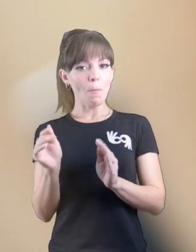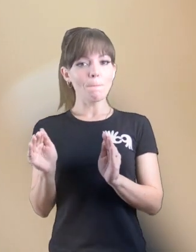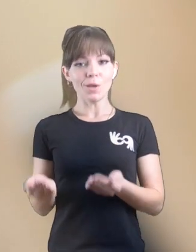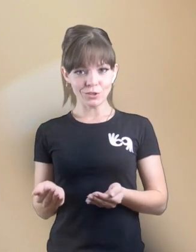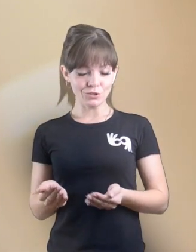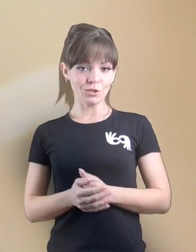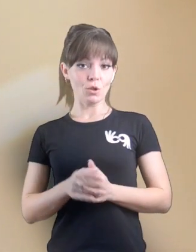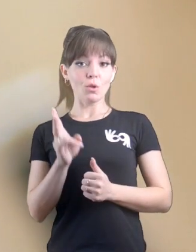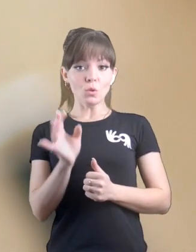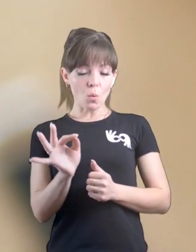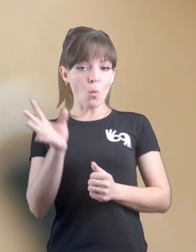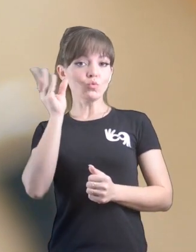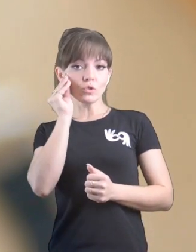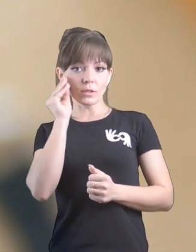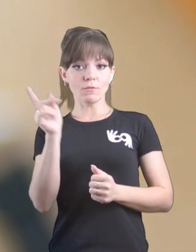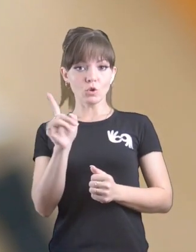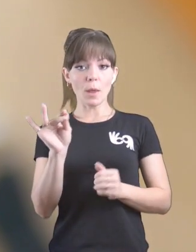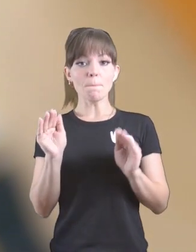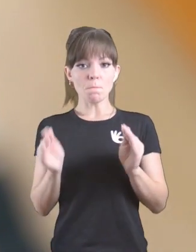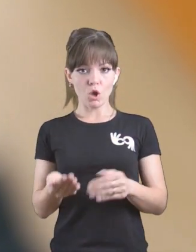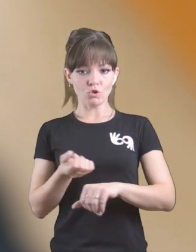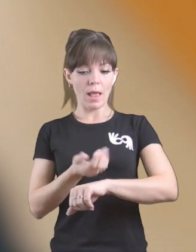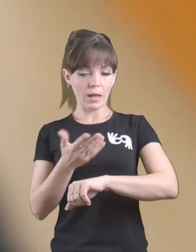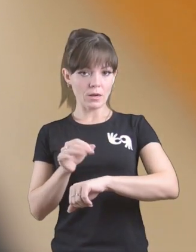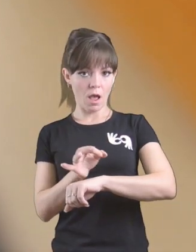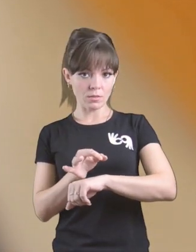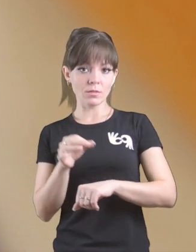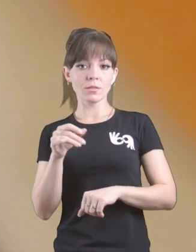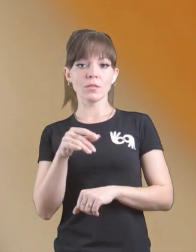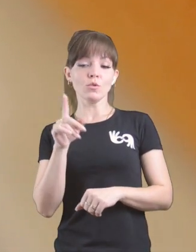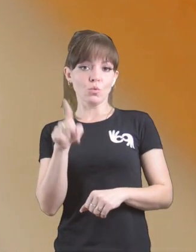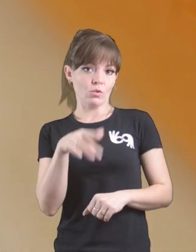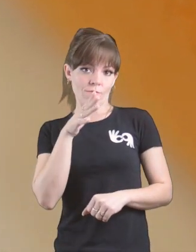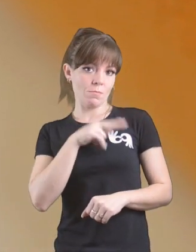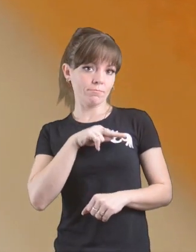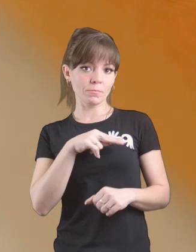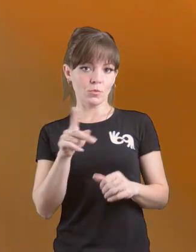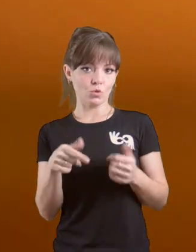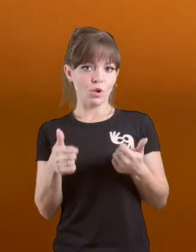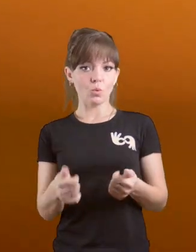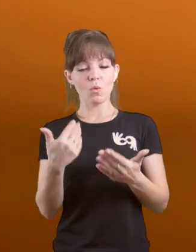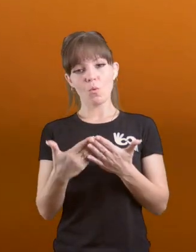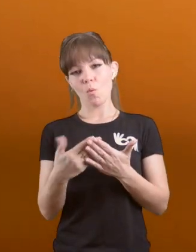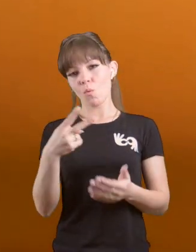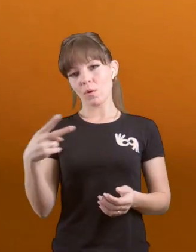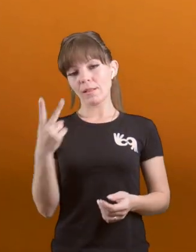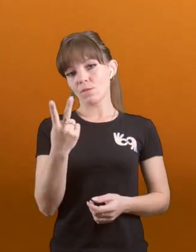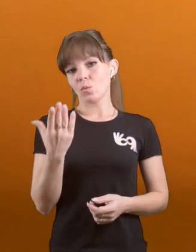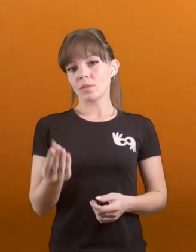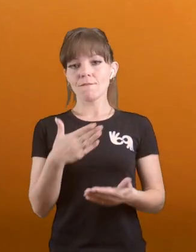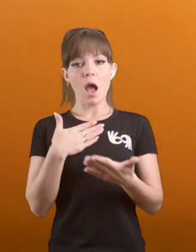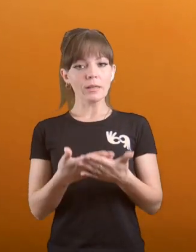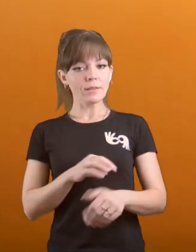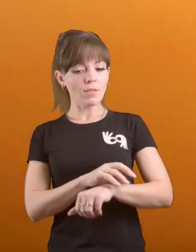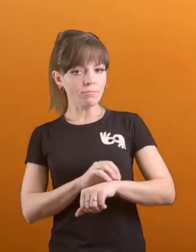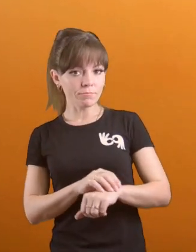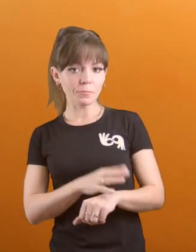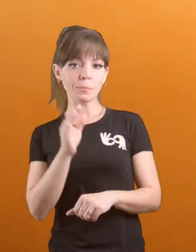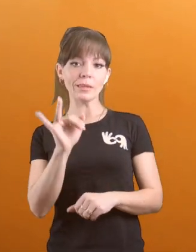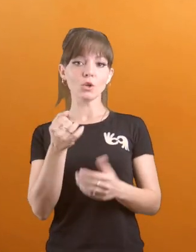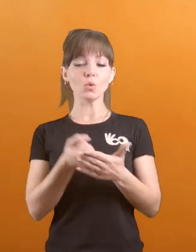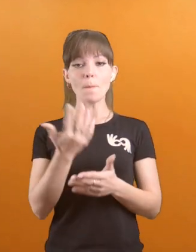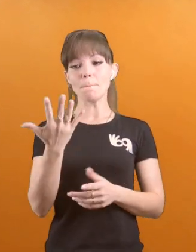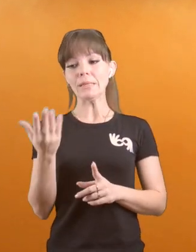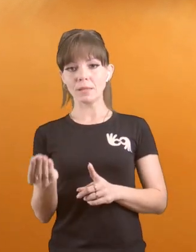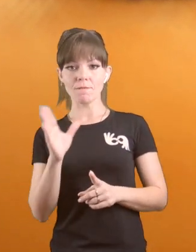батарея значительно меньше, но учитывая и меньший экран, время жизни тоже хорошее. Около 2 дней в активном сценарии